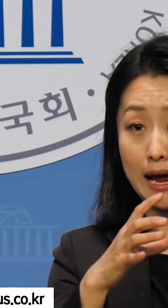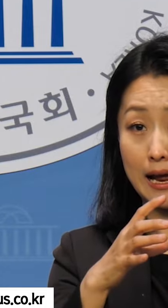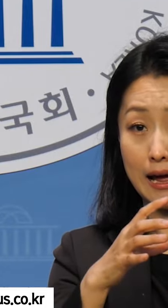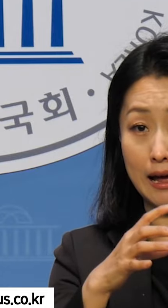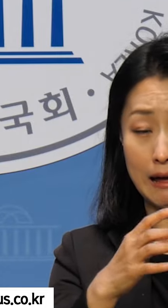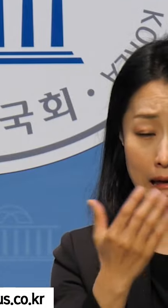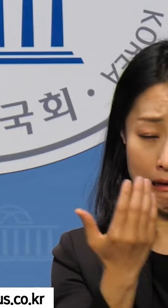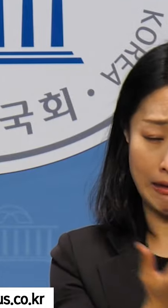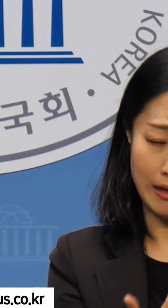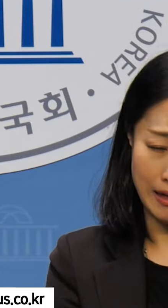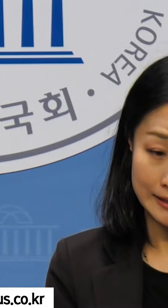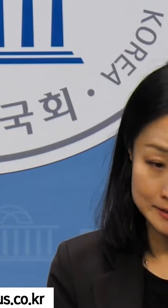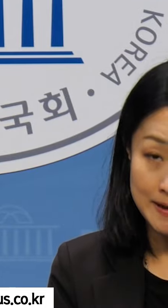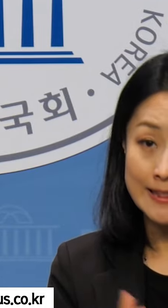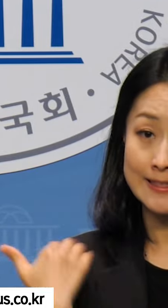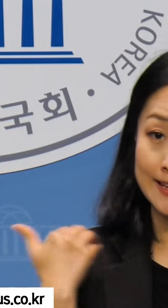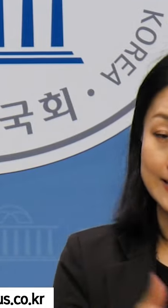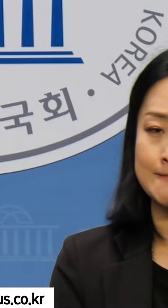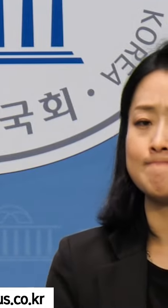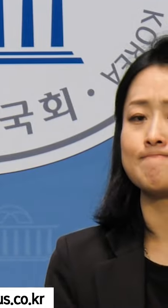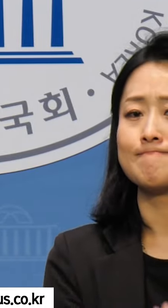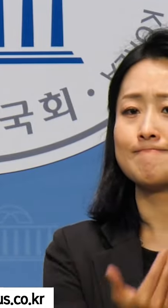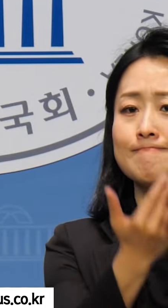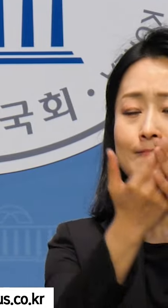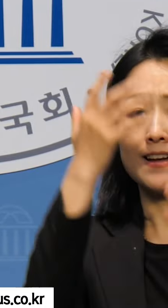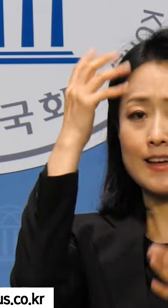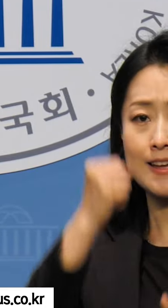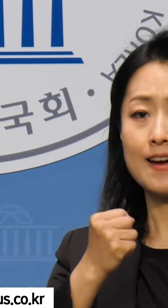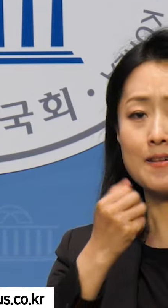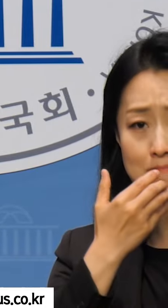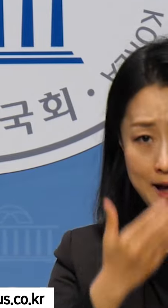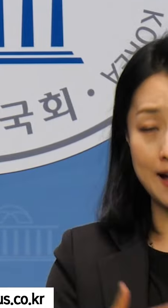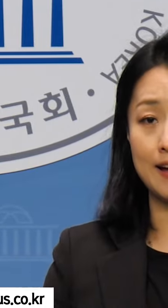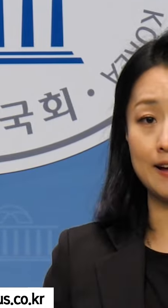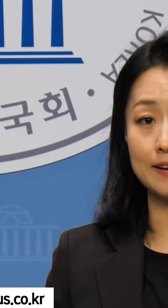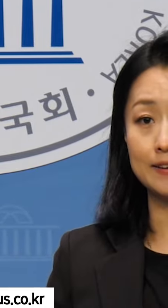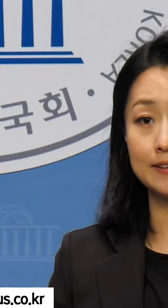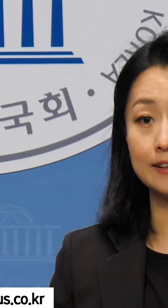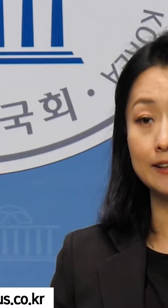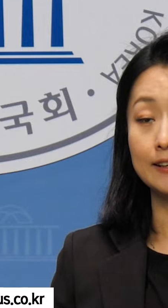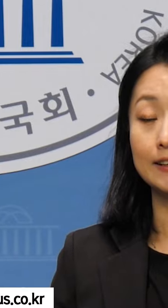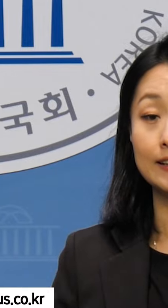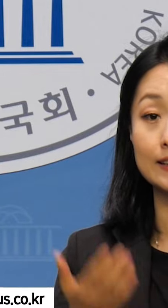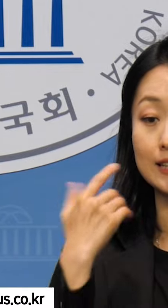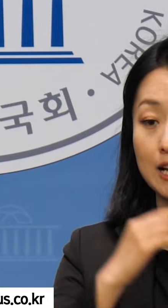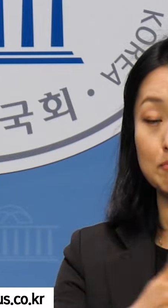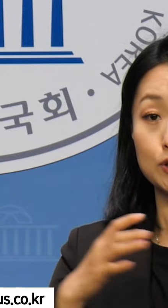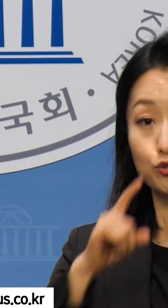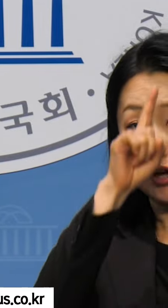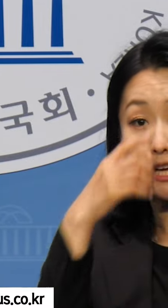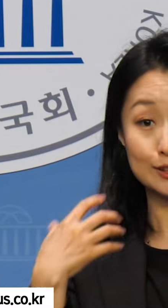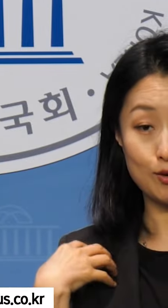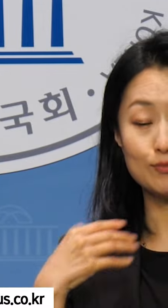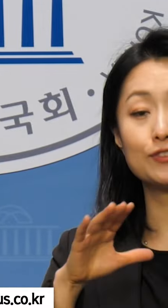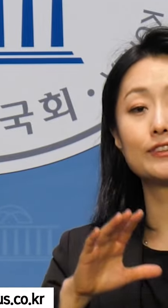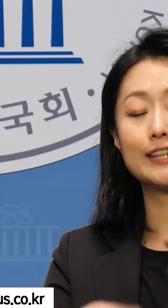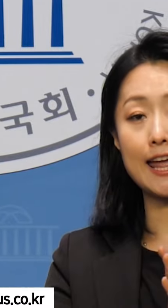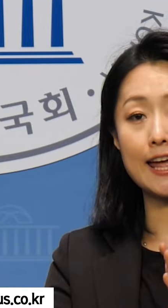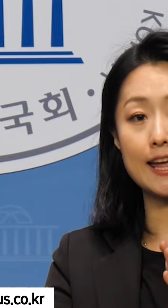반드시 도약할 수 있을 것이라 믿어 의심치 않습니다. 지난 민주정부들을 거치면서 우리